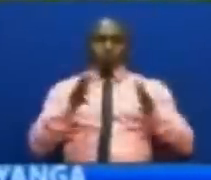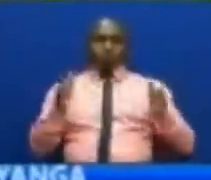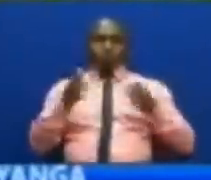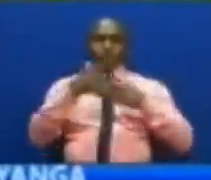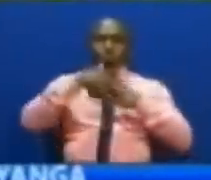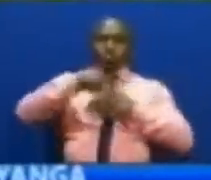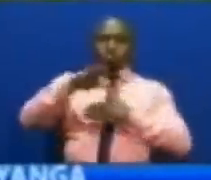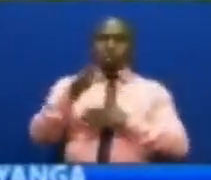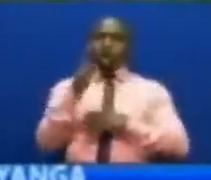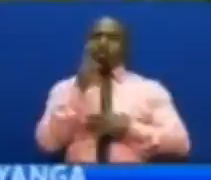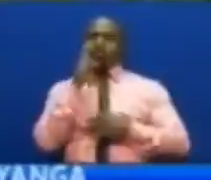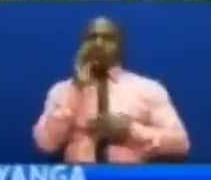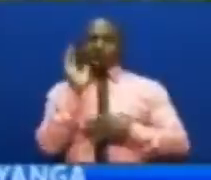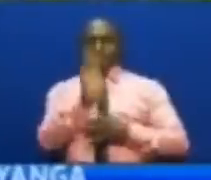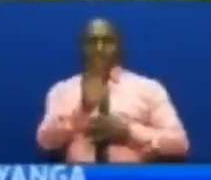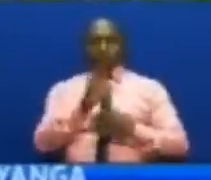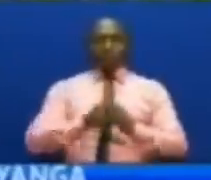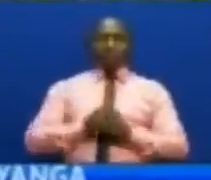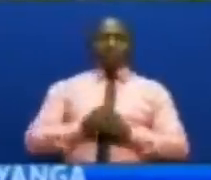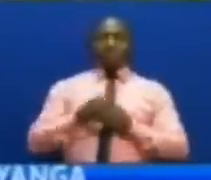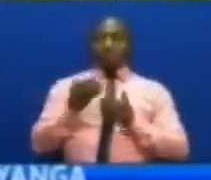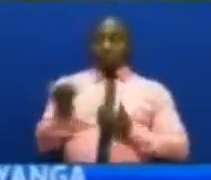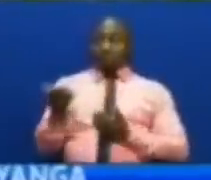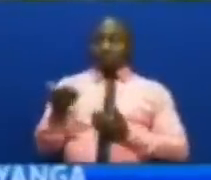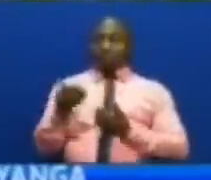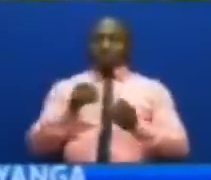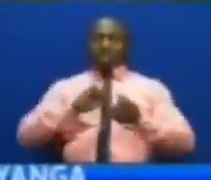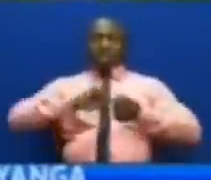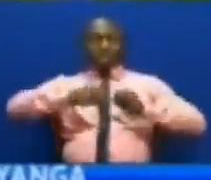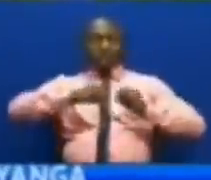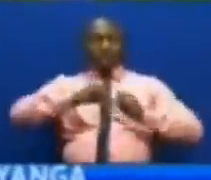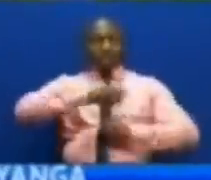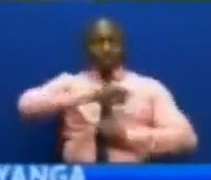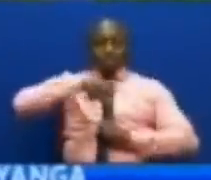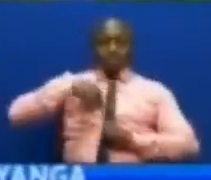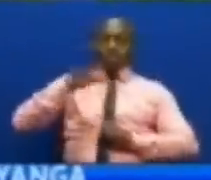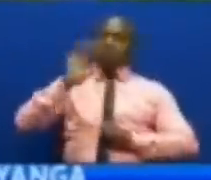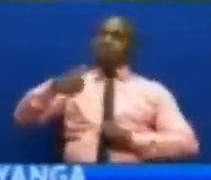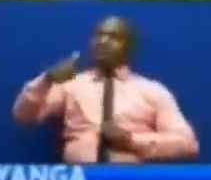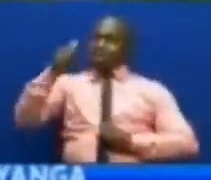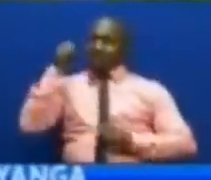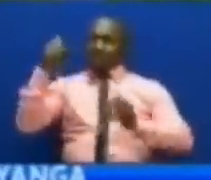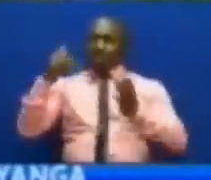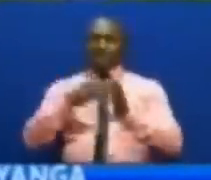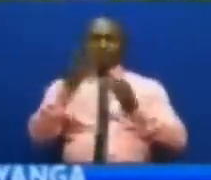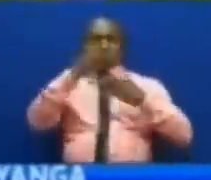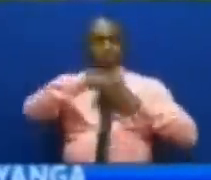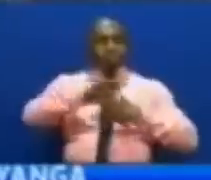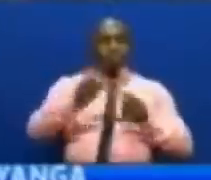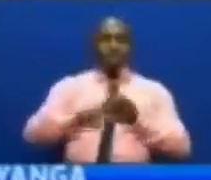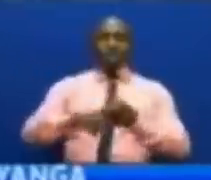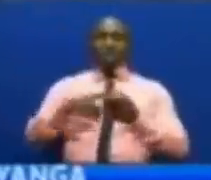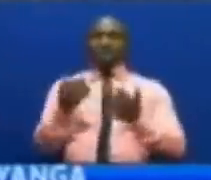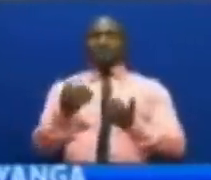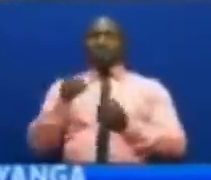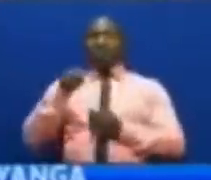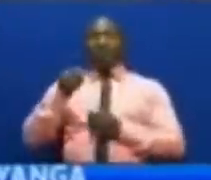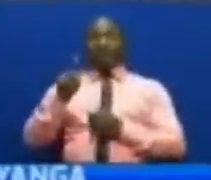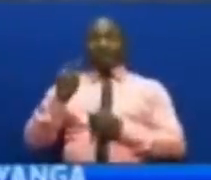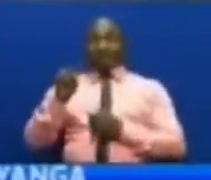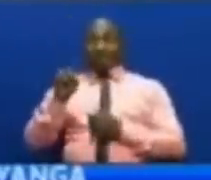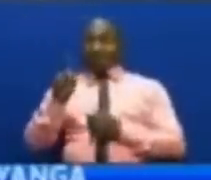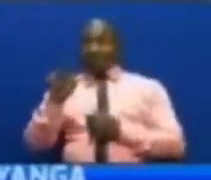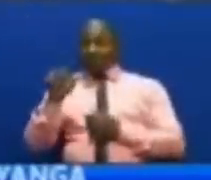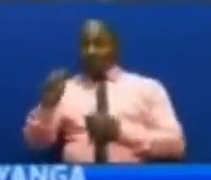yao. Kwa maana hii changamoto imetukumba sana mwaka jana mpaka tumeuza kwenye makenikia. Mwenyekiti wa chama kikuu cha